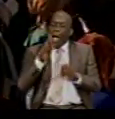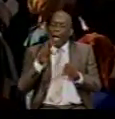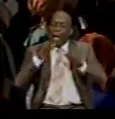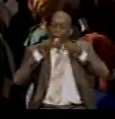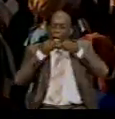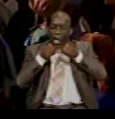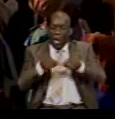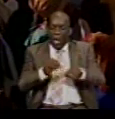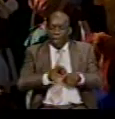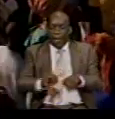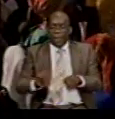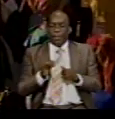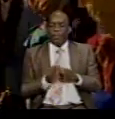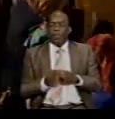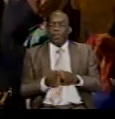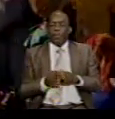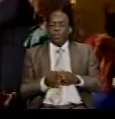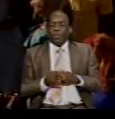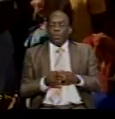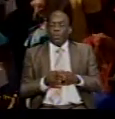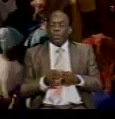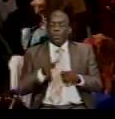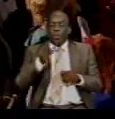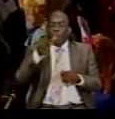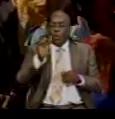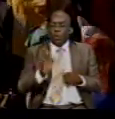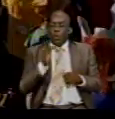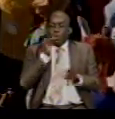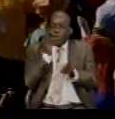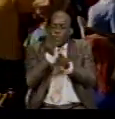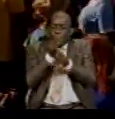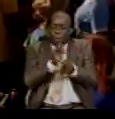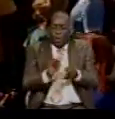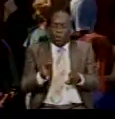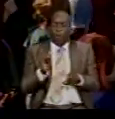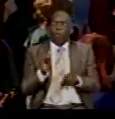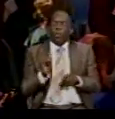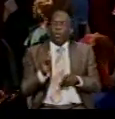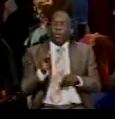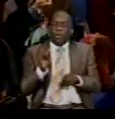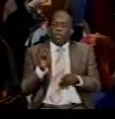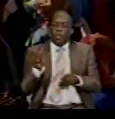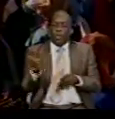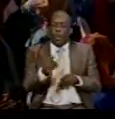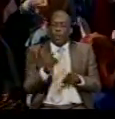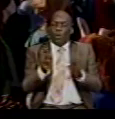qui tiennent. God is sustaining them. Dieu les soutient. God is keeping them.